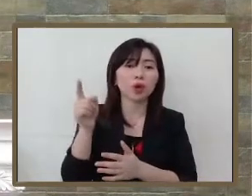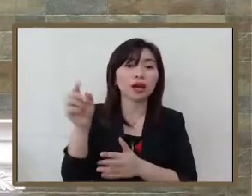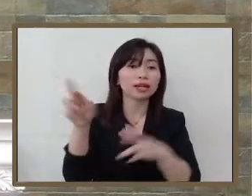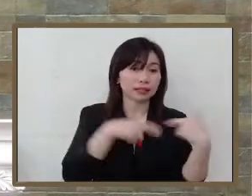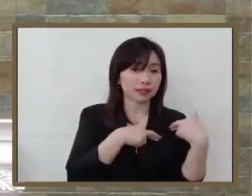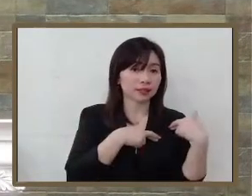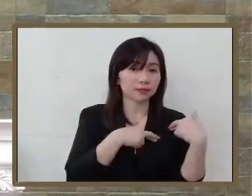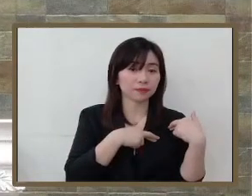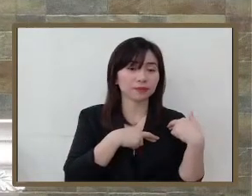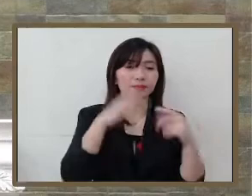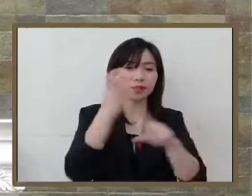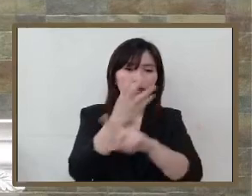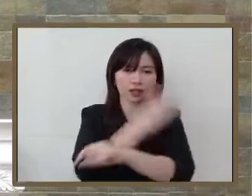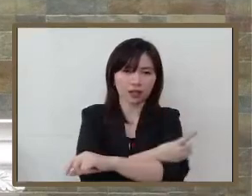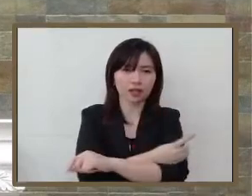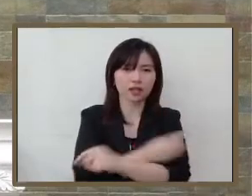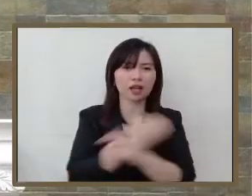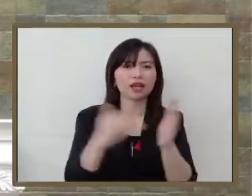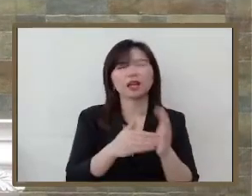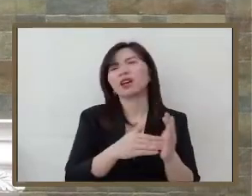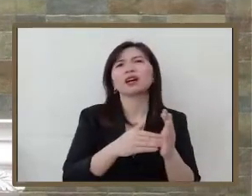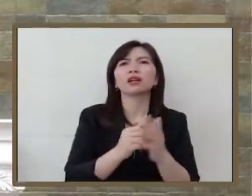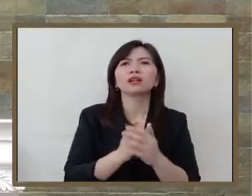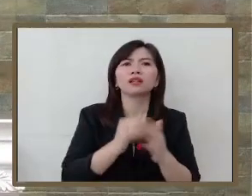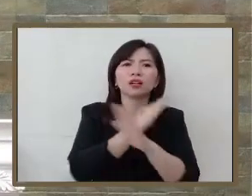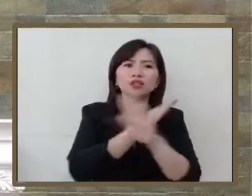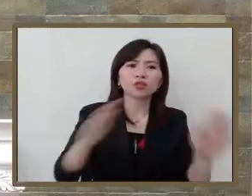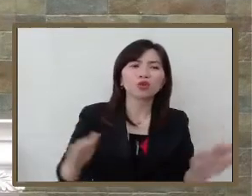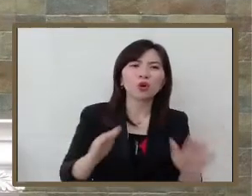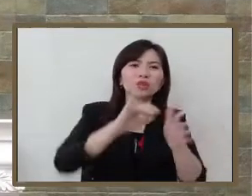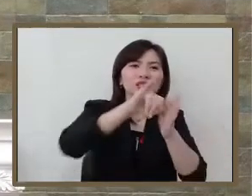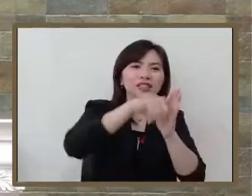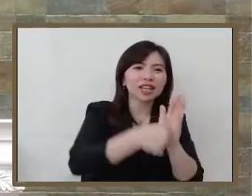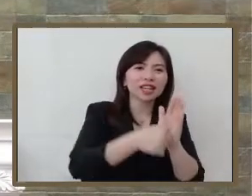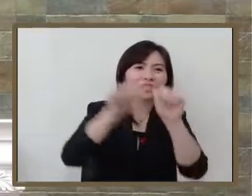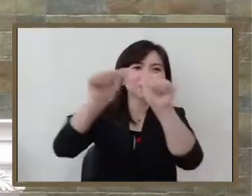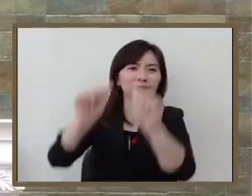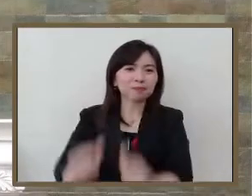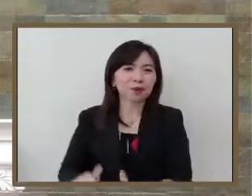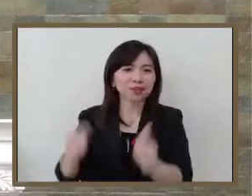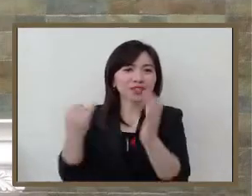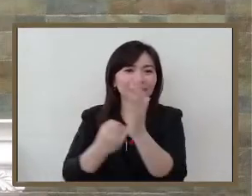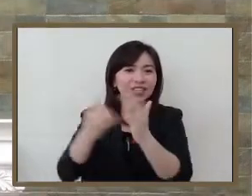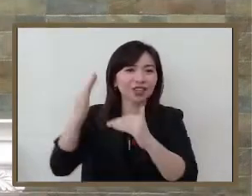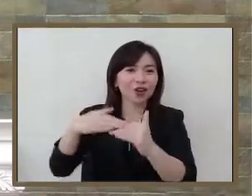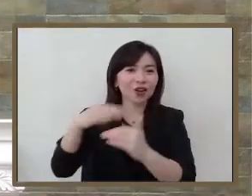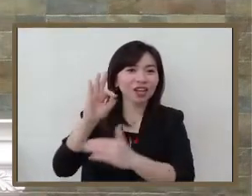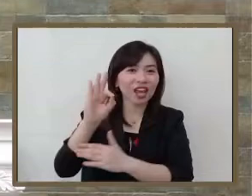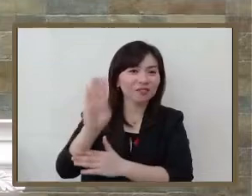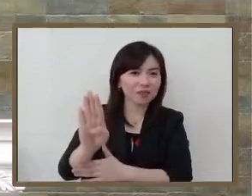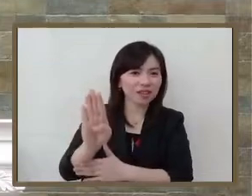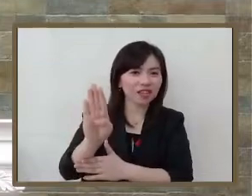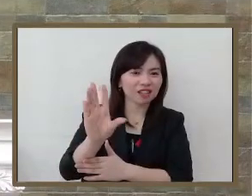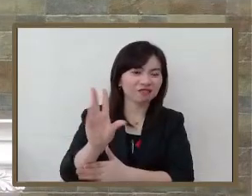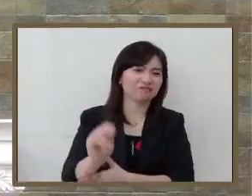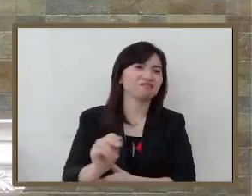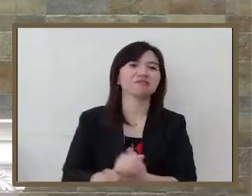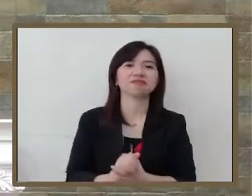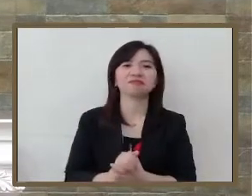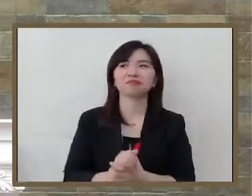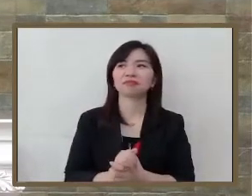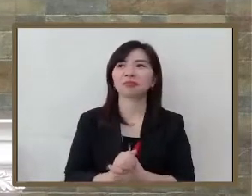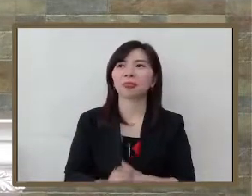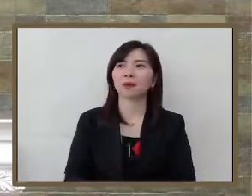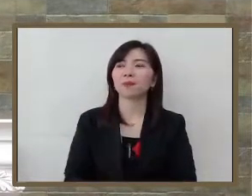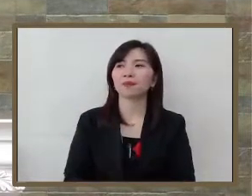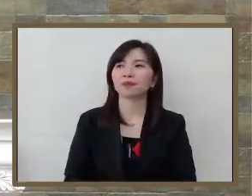araw-araw. Don't just post it, young people. Especially, alam ko po yung iba po sa inyo, may GC po yung mga,